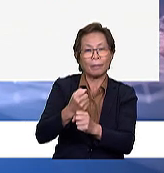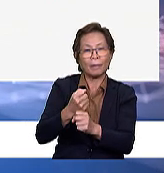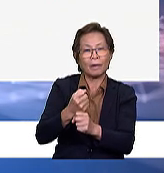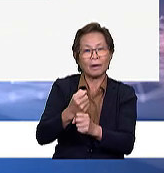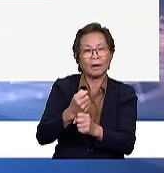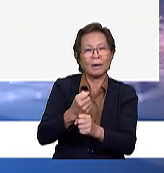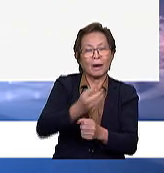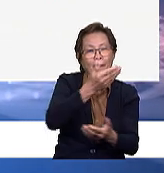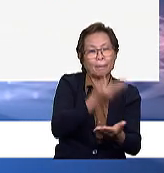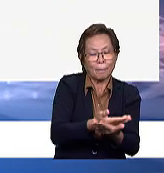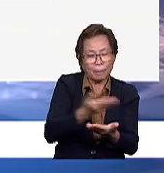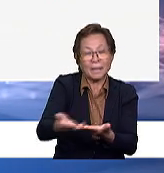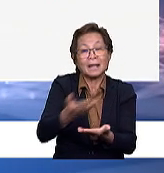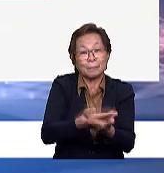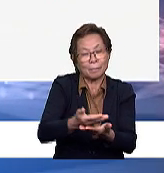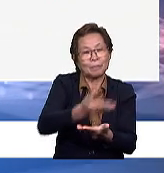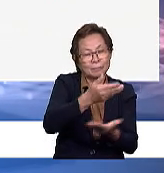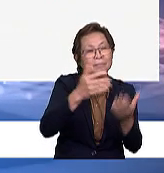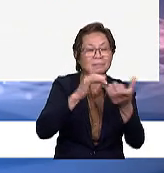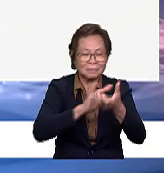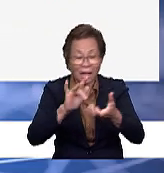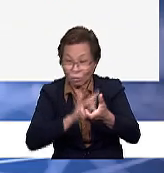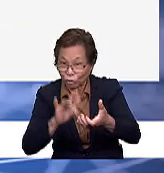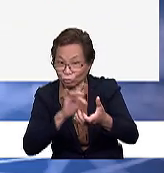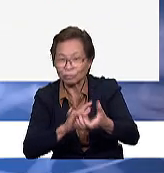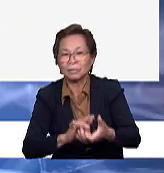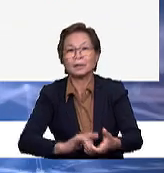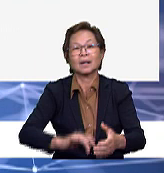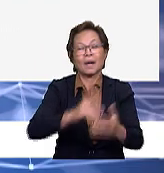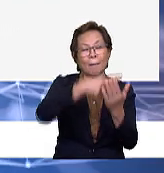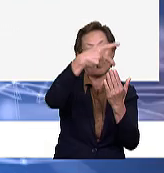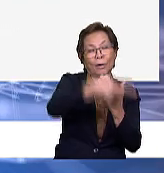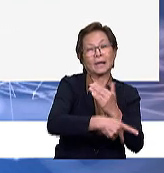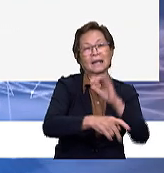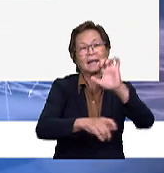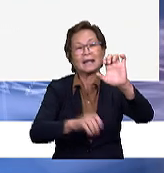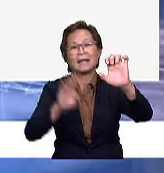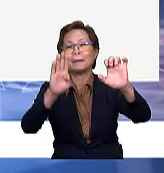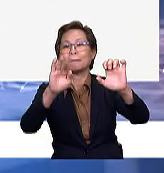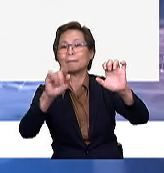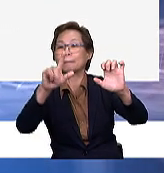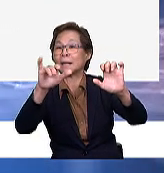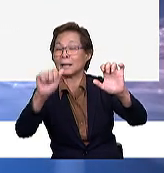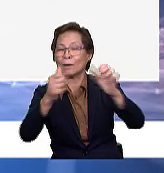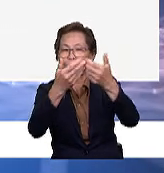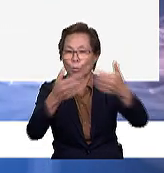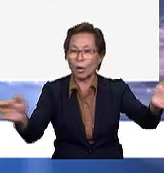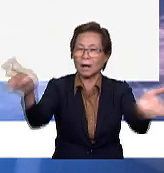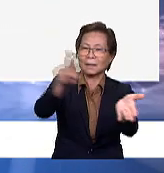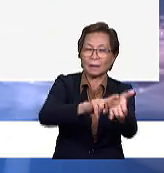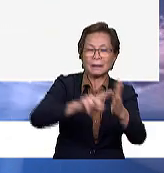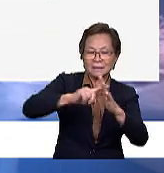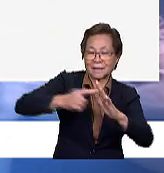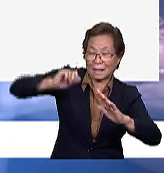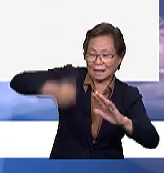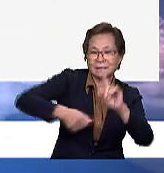peranti talipon mudah aneh Hai dan kelima program ibelia ya akan dibuka pendaftarannya mulai